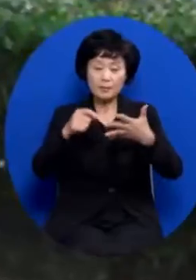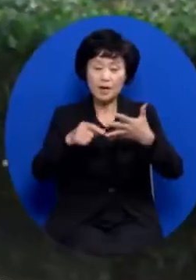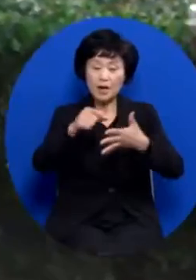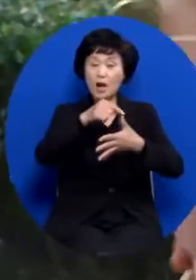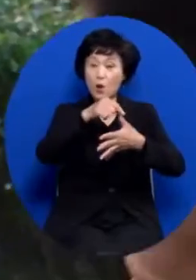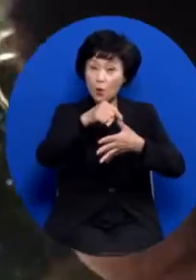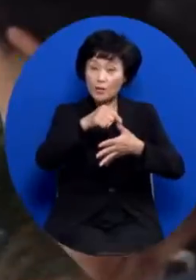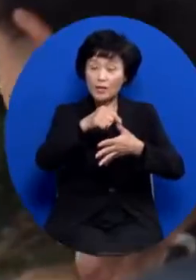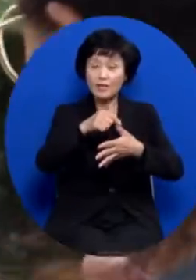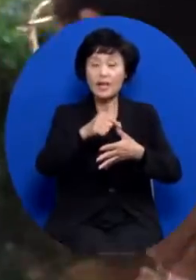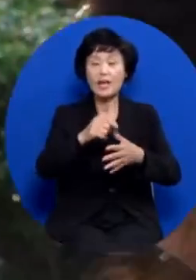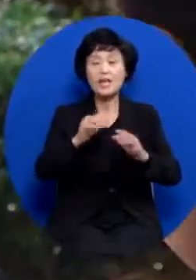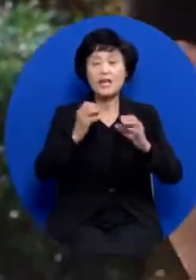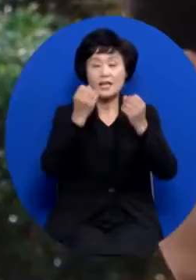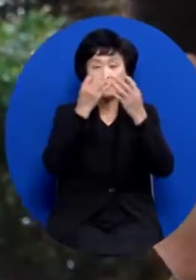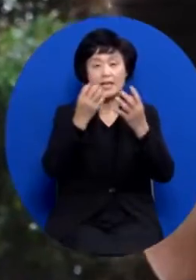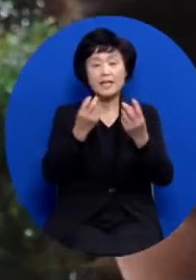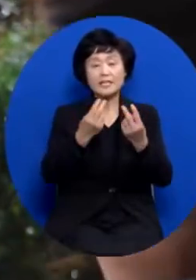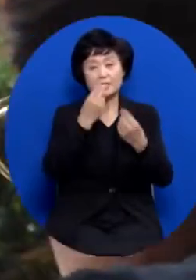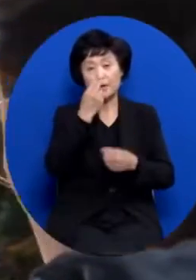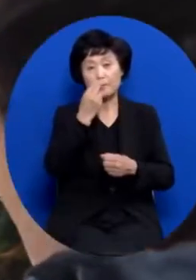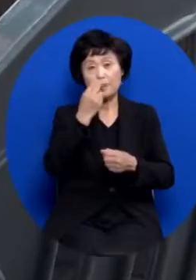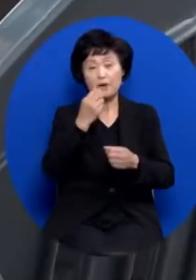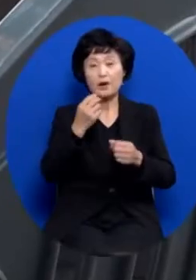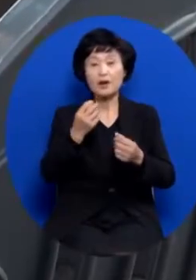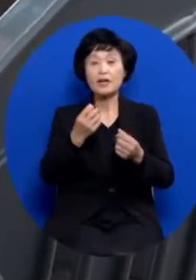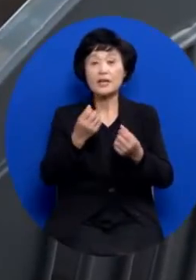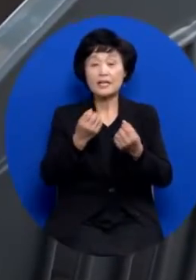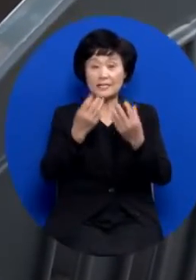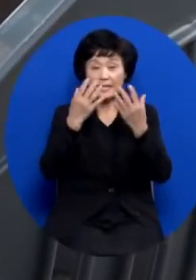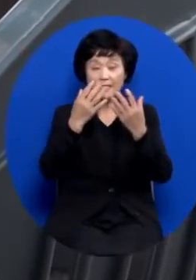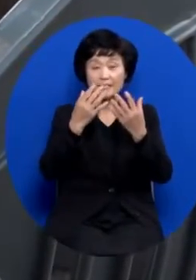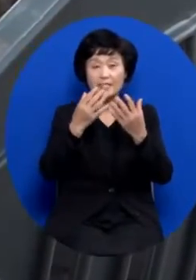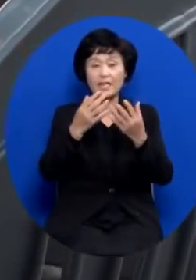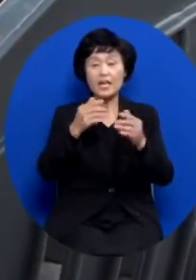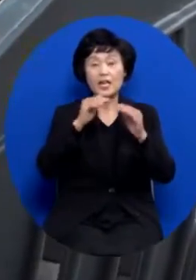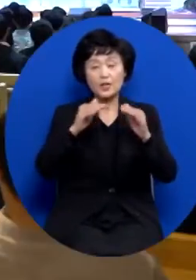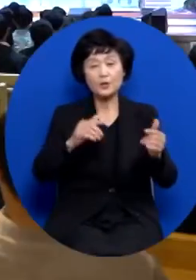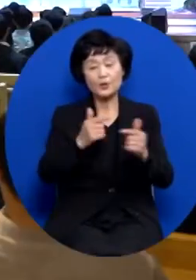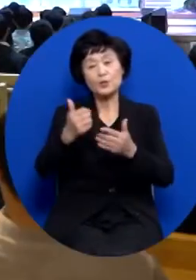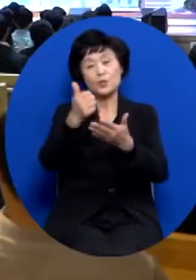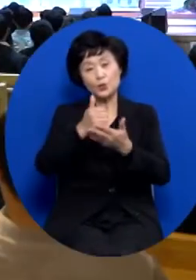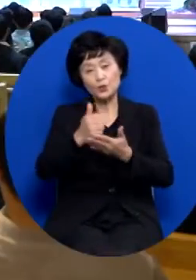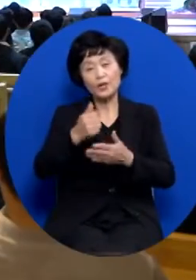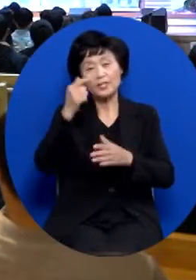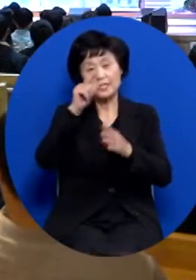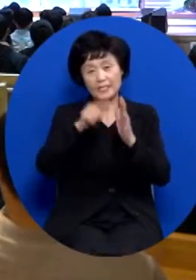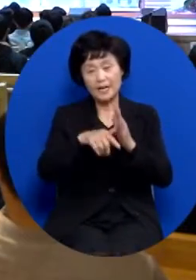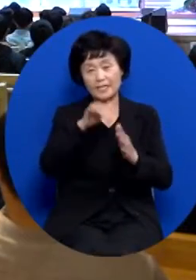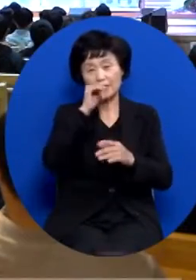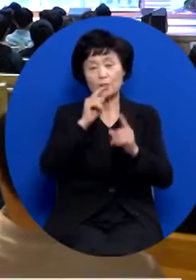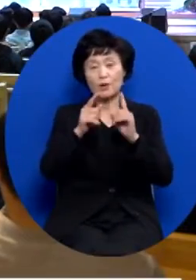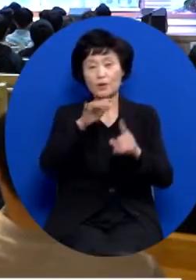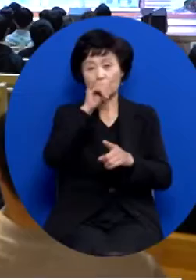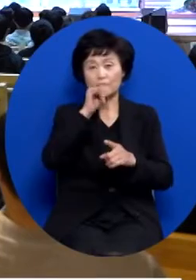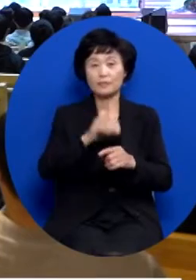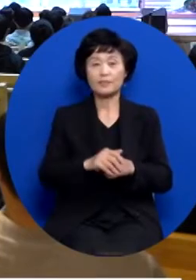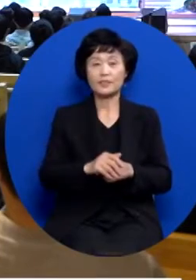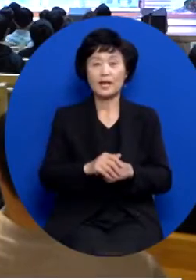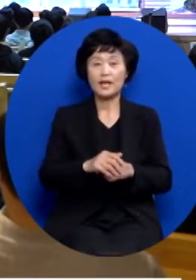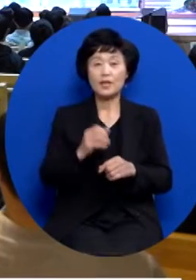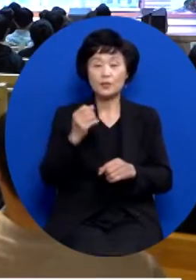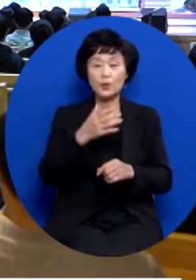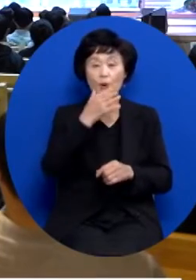준비해 이웃을 교회로 초청하는 시간을 가질 예정이라고 밝혔습니다. 대전 충청 지역 학원 복음화